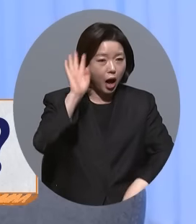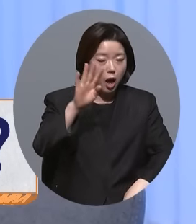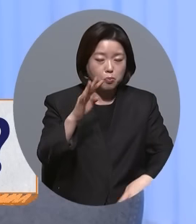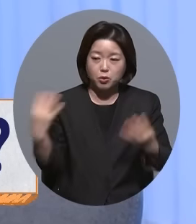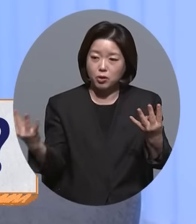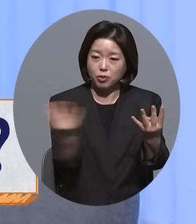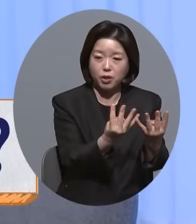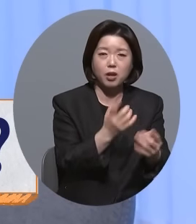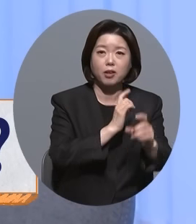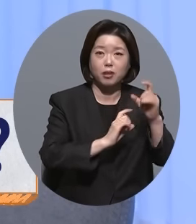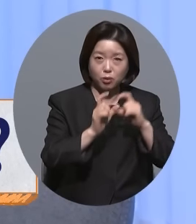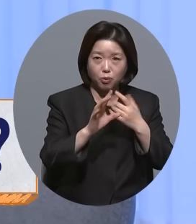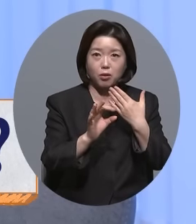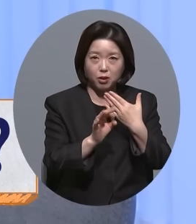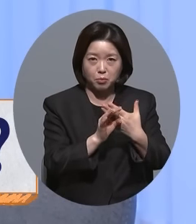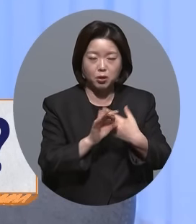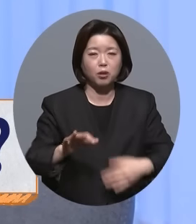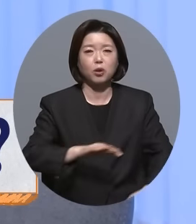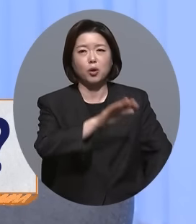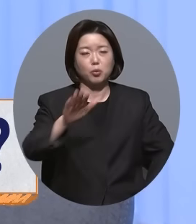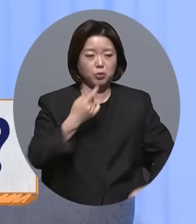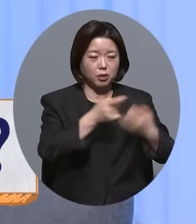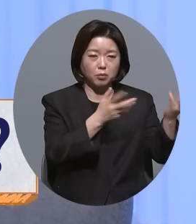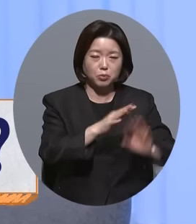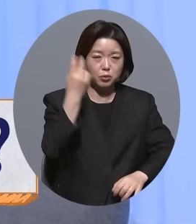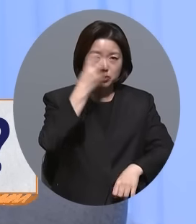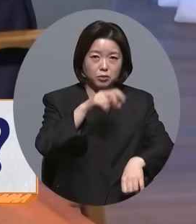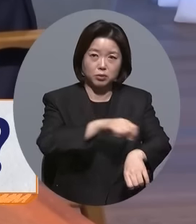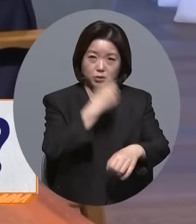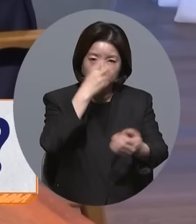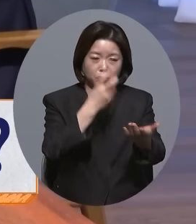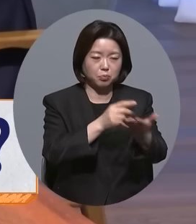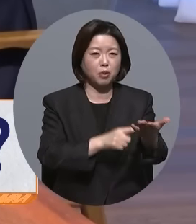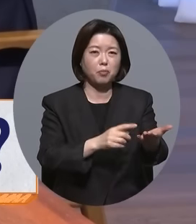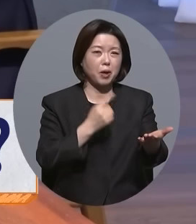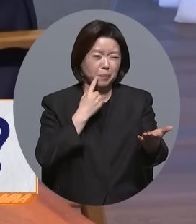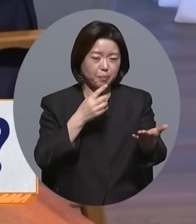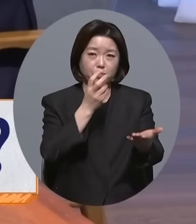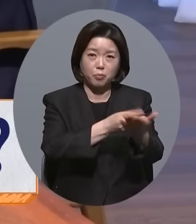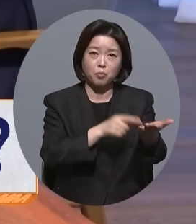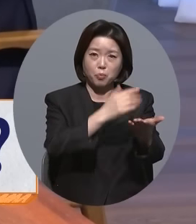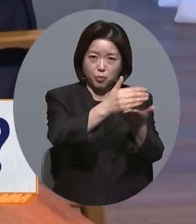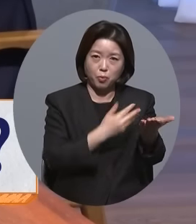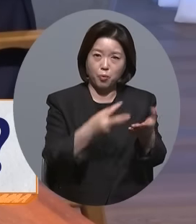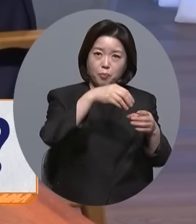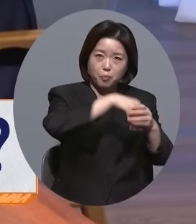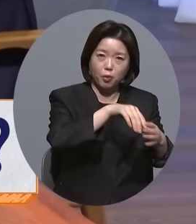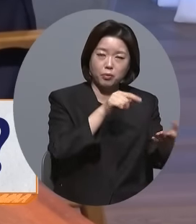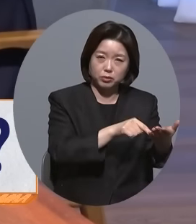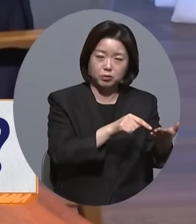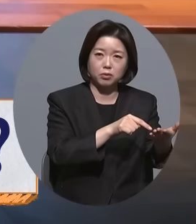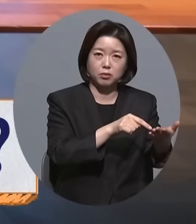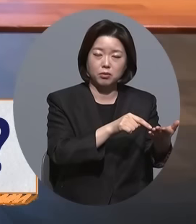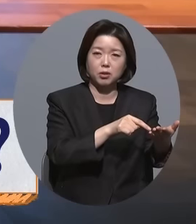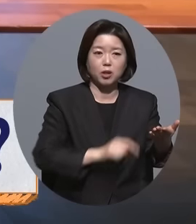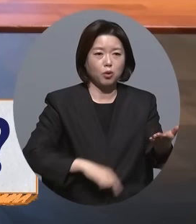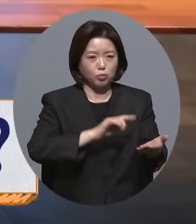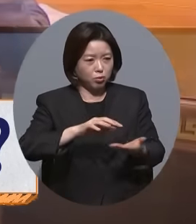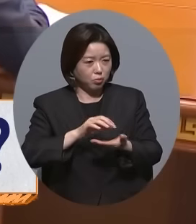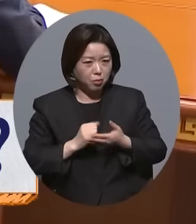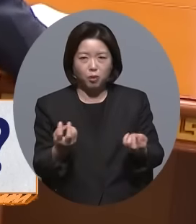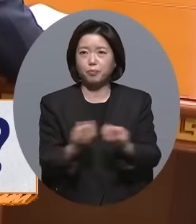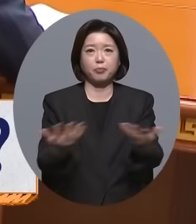더 이탈을 하게 되면 저희는 그 민주당의 특검법안, 그 악법조항이 포함된 민주당의 특검법안을